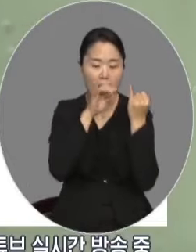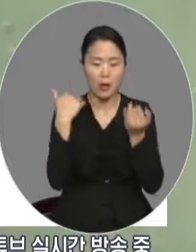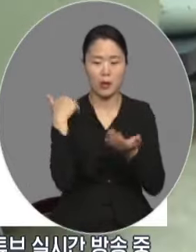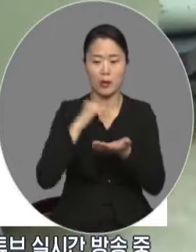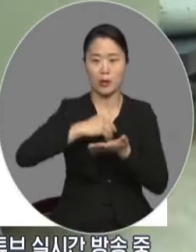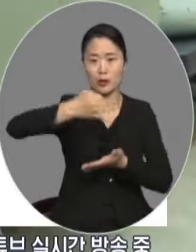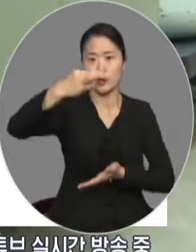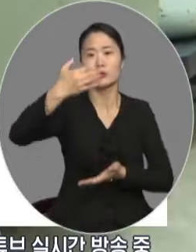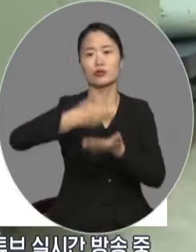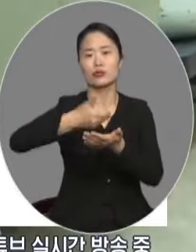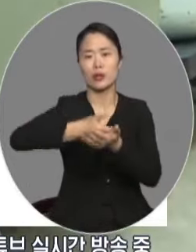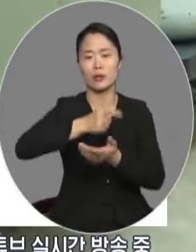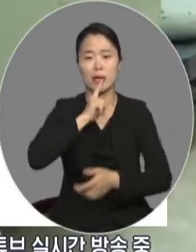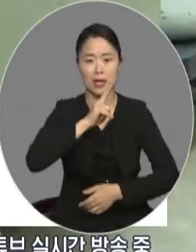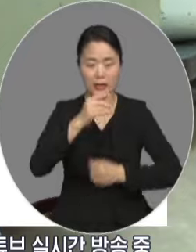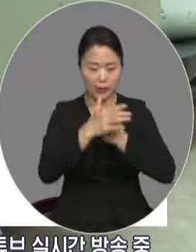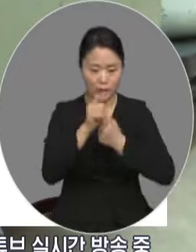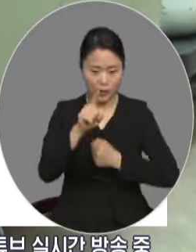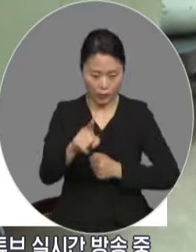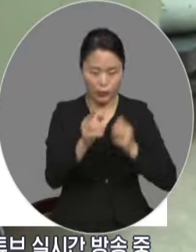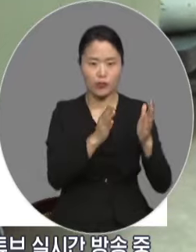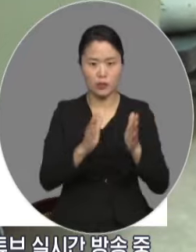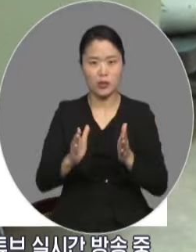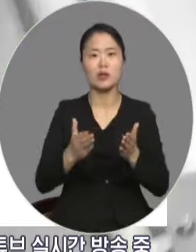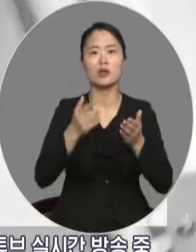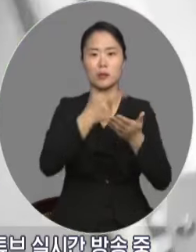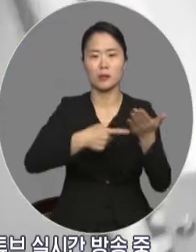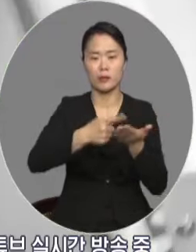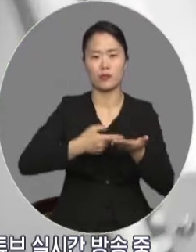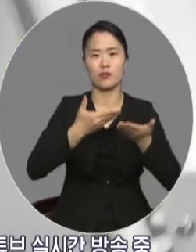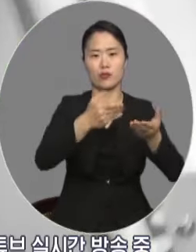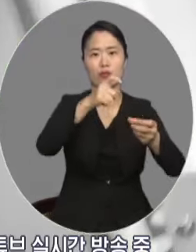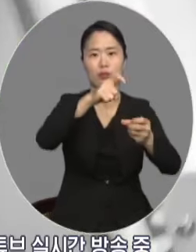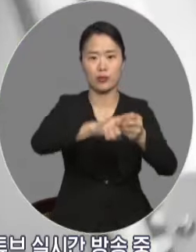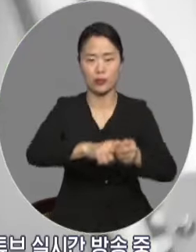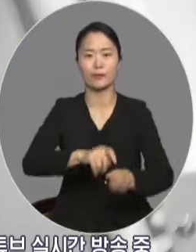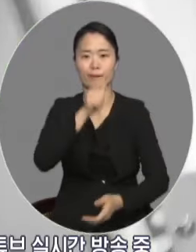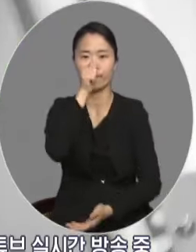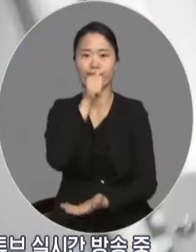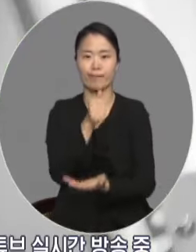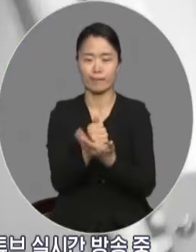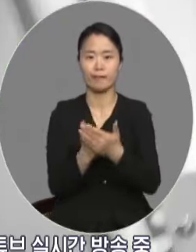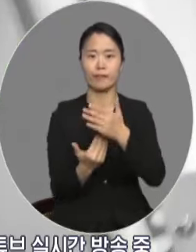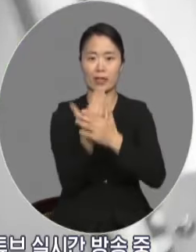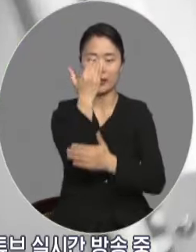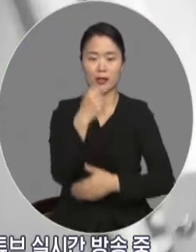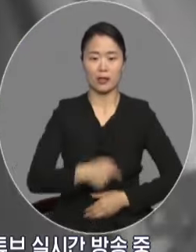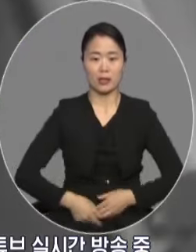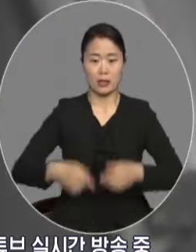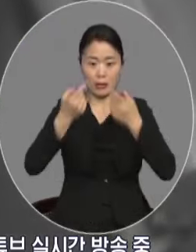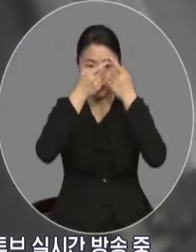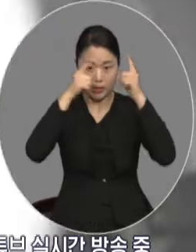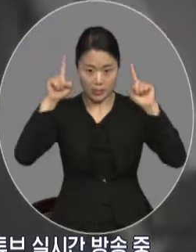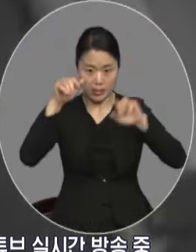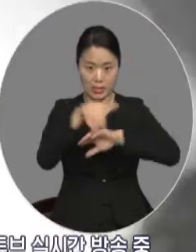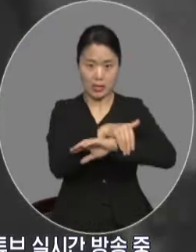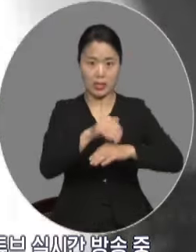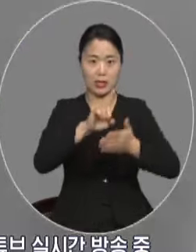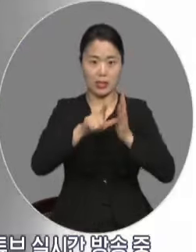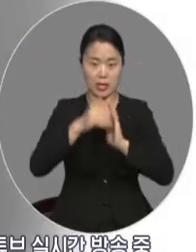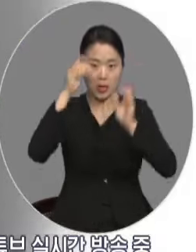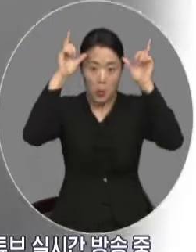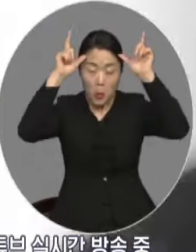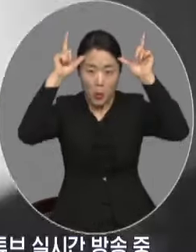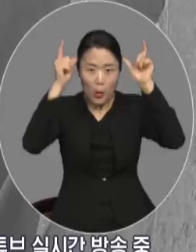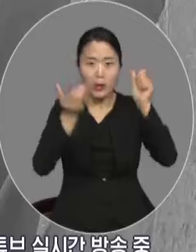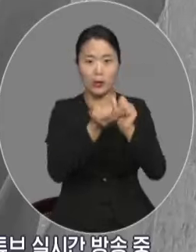이 돈을 마련하기 위해 범행한 것으로 조사됐습니다. 경찰은 A씨가 대학에서 축산업을 공부해 관련